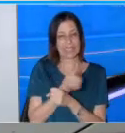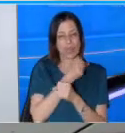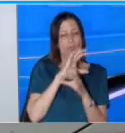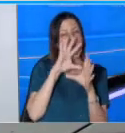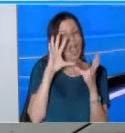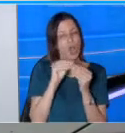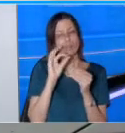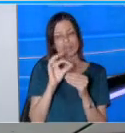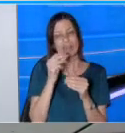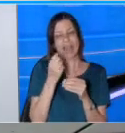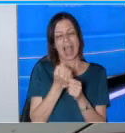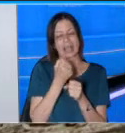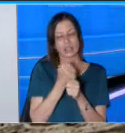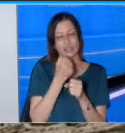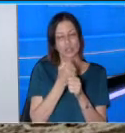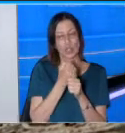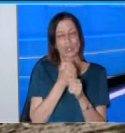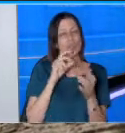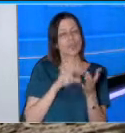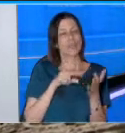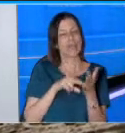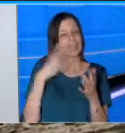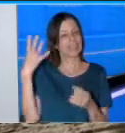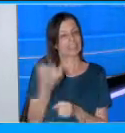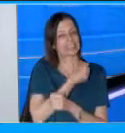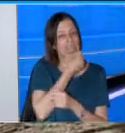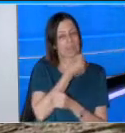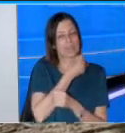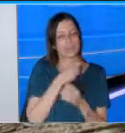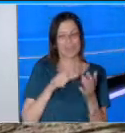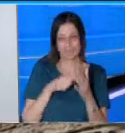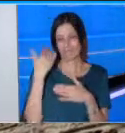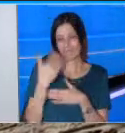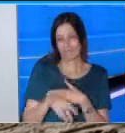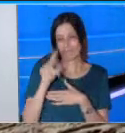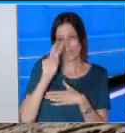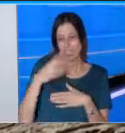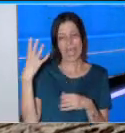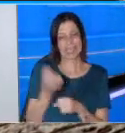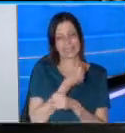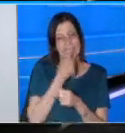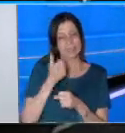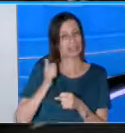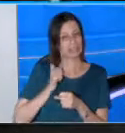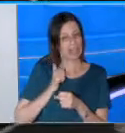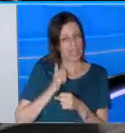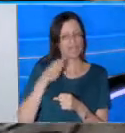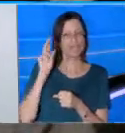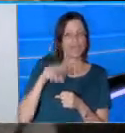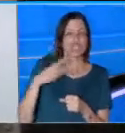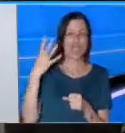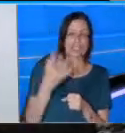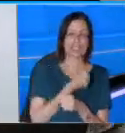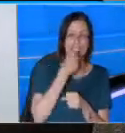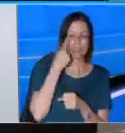כדי לנסות לייצר את אותה תמונת ניצחון, כי הרי בסופו של דבר יש את ההישגים הצבאיים, אבל יש גם את ההישגים התודעתיים,